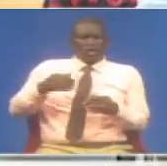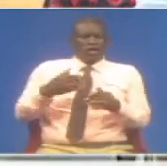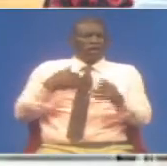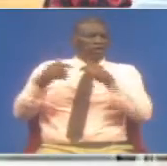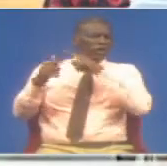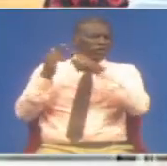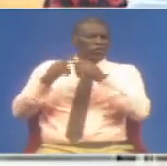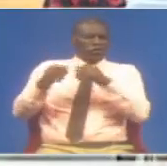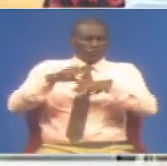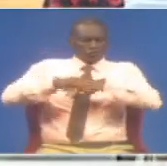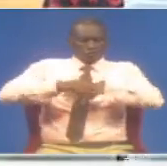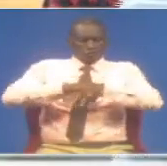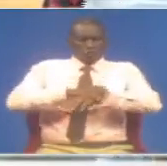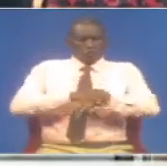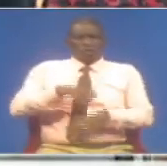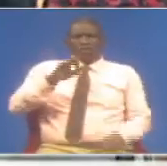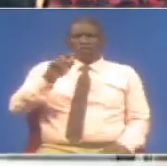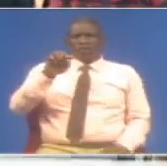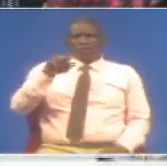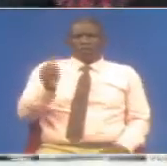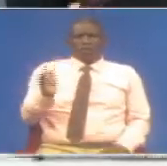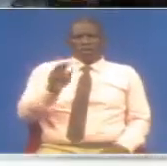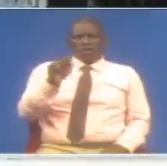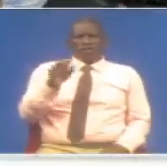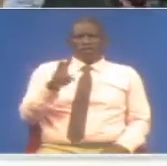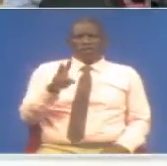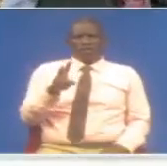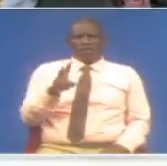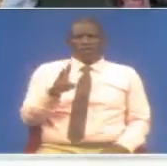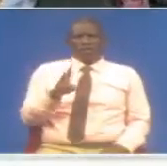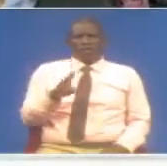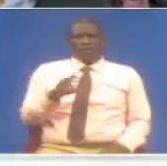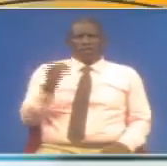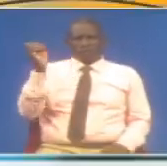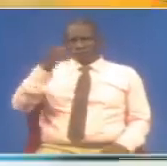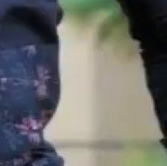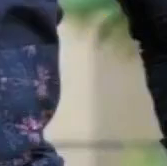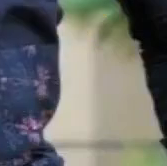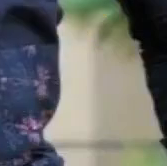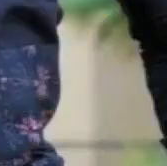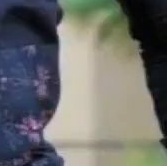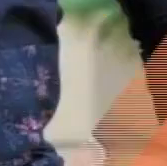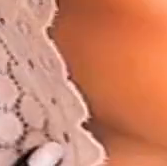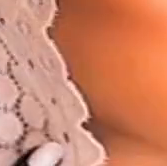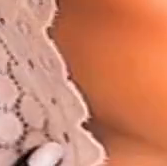Fatma Bugu, NTV, makala ya Ulimbwende.